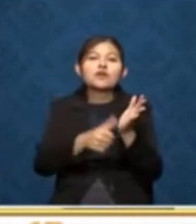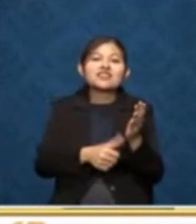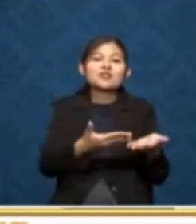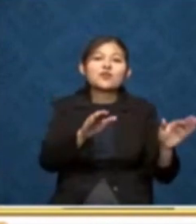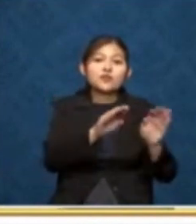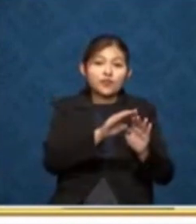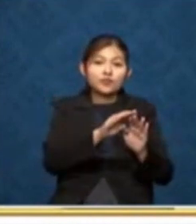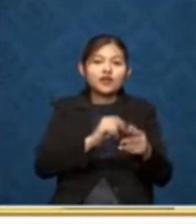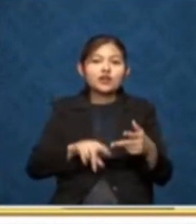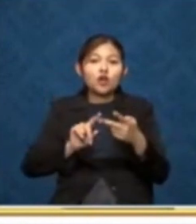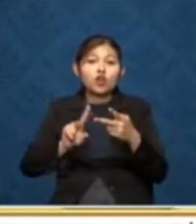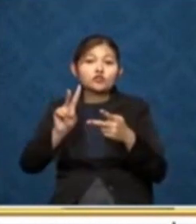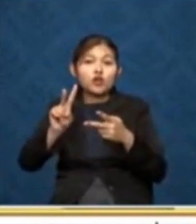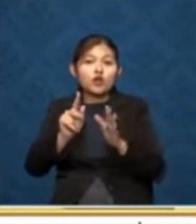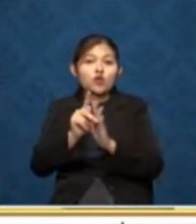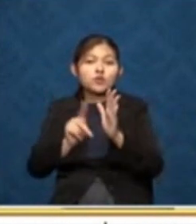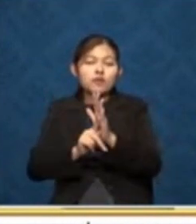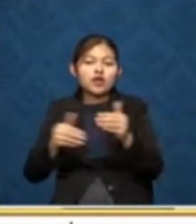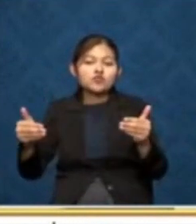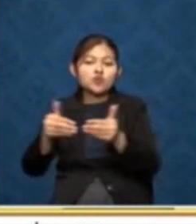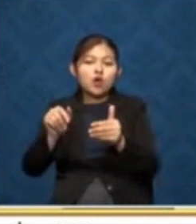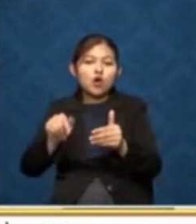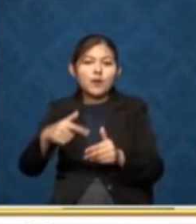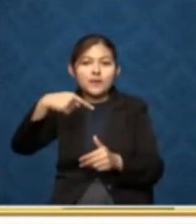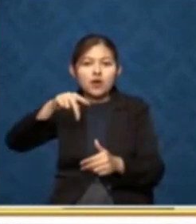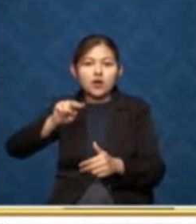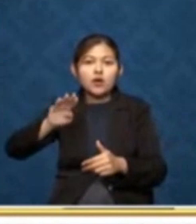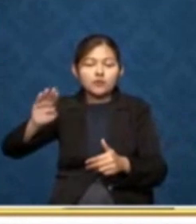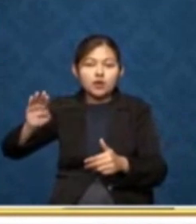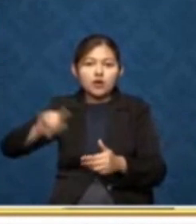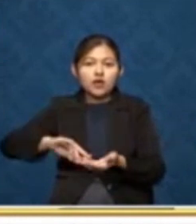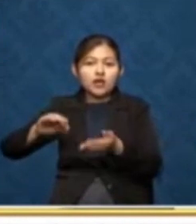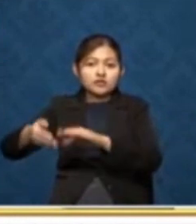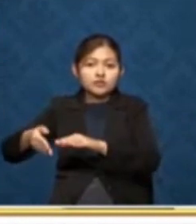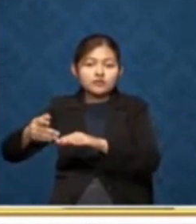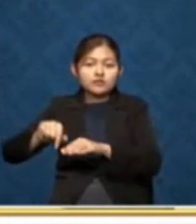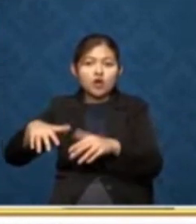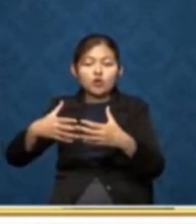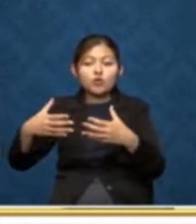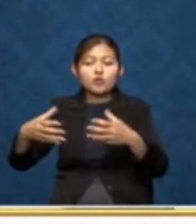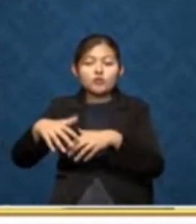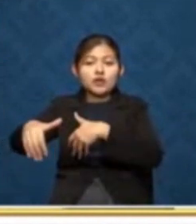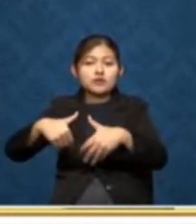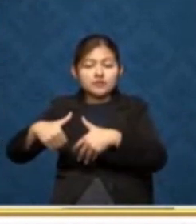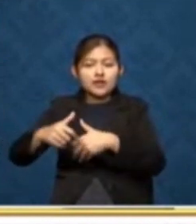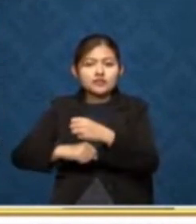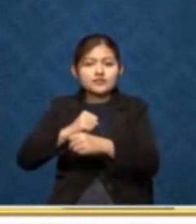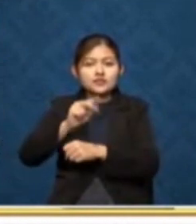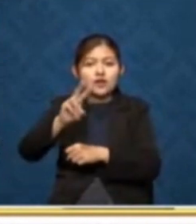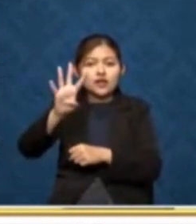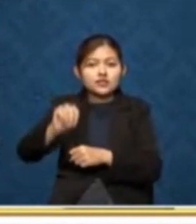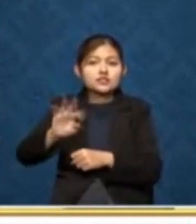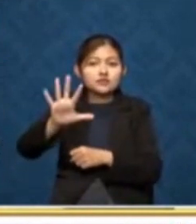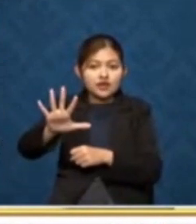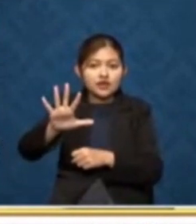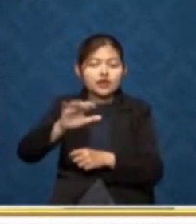าเฉพาะคือพรบสมาคมชาปนกิจสงเคราะห์ปีพ.ศ.2545การตั้ง